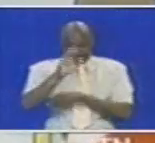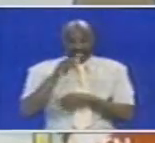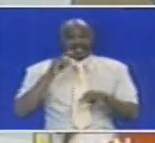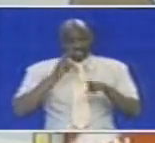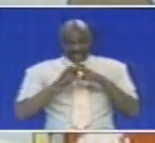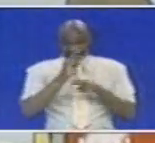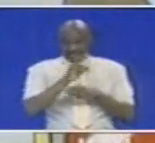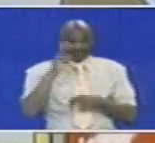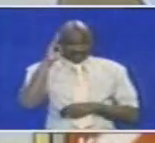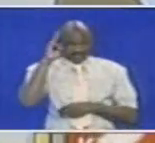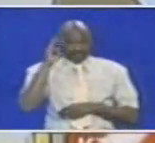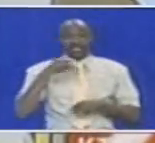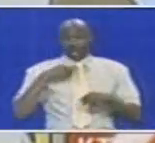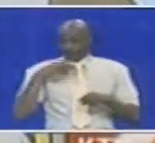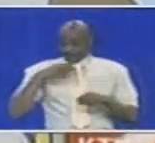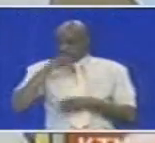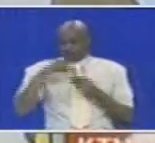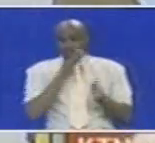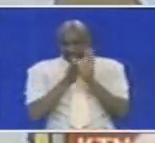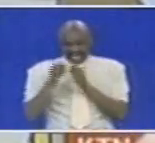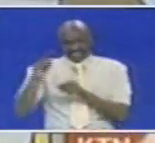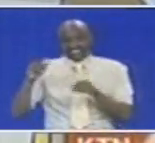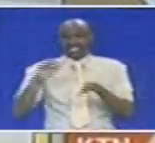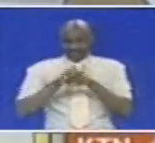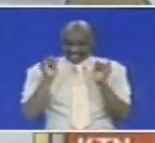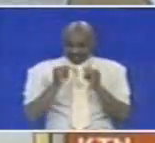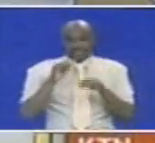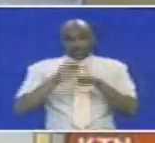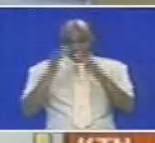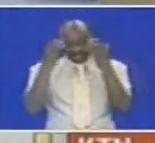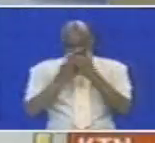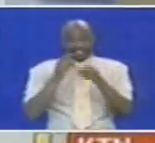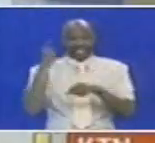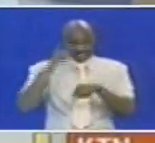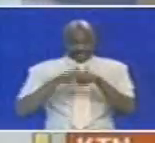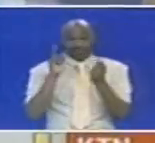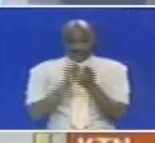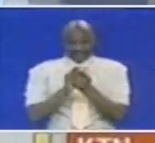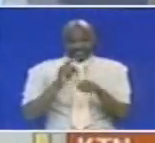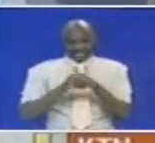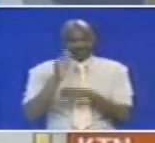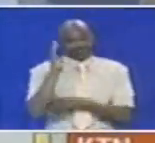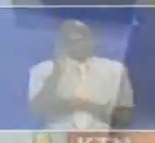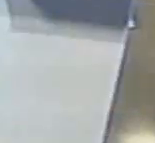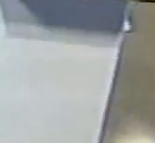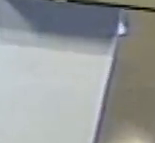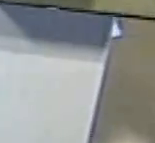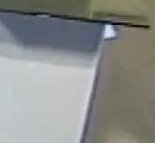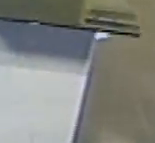Mashirima Kapombe, kwa niaba ya wote waliofanikisha taarifa hizi. Usiku mwema, tukutane wakati mwingine panapo majaliwa.